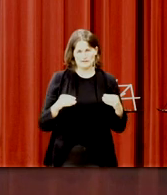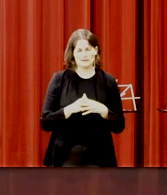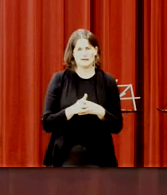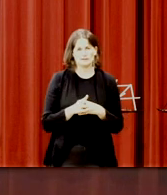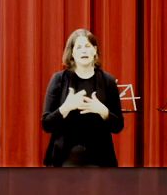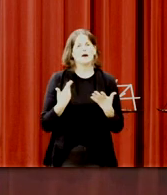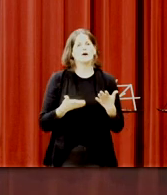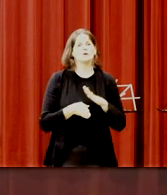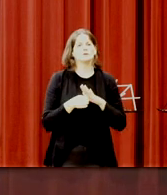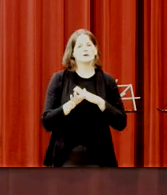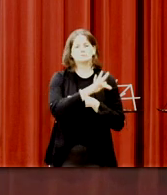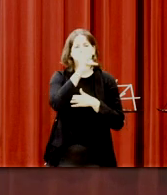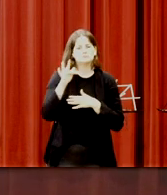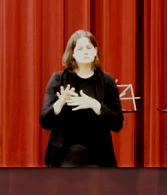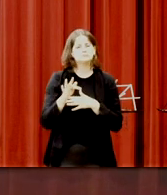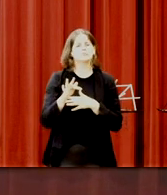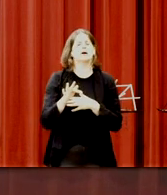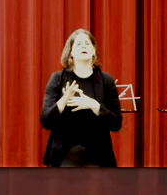Social de la URB. Benvingut.